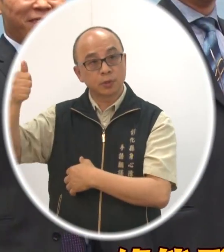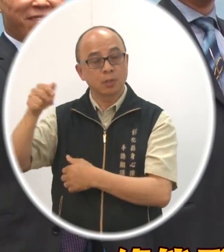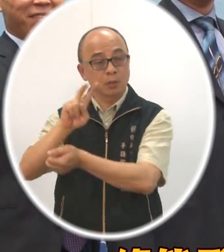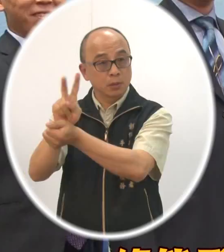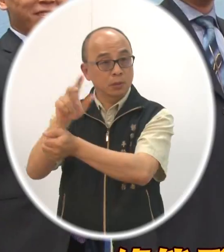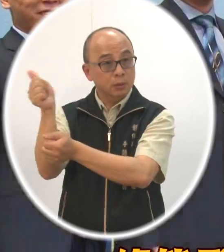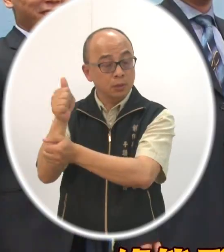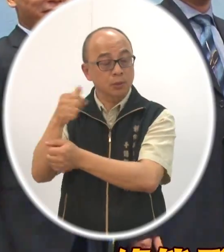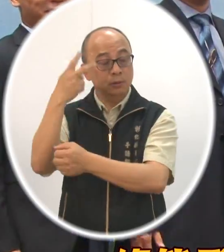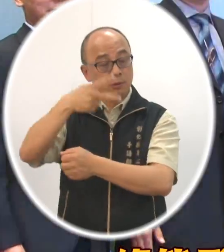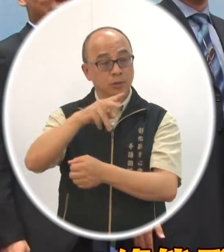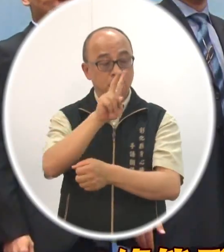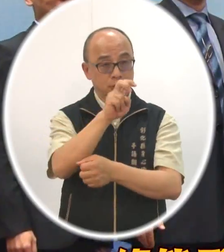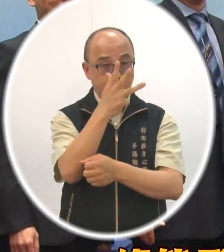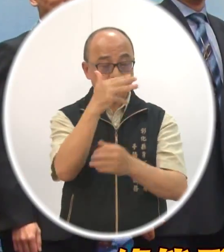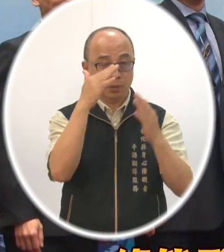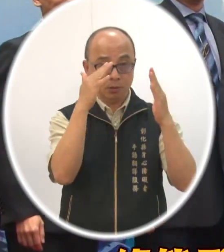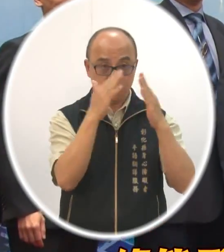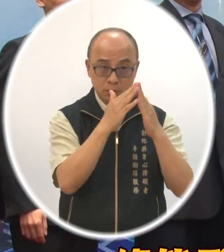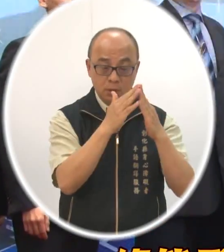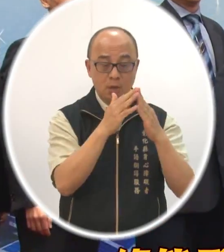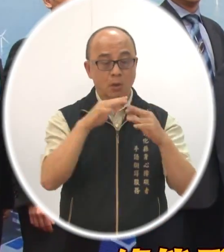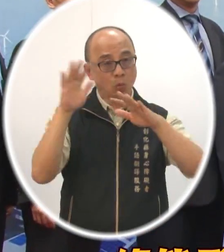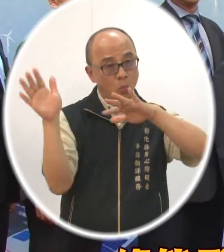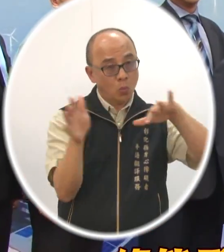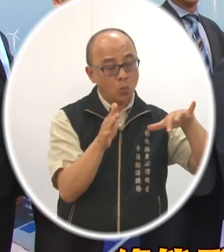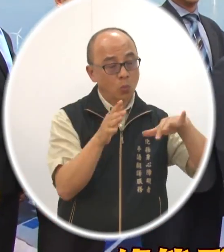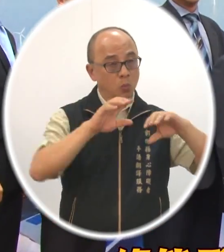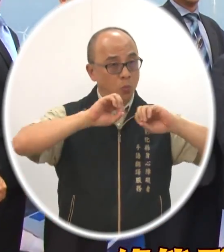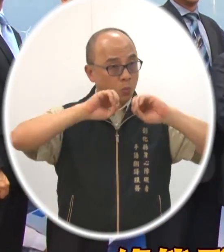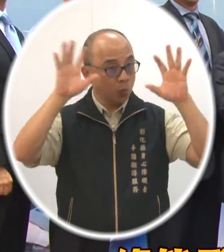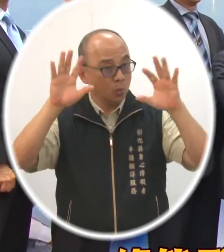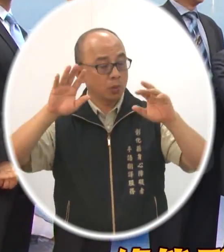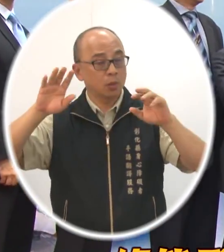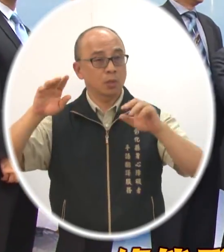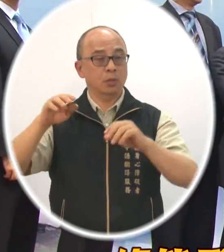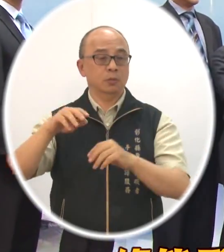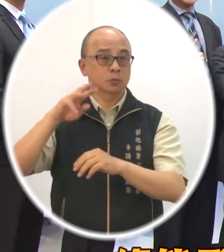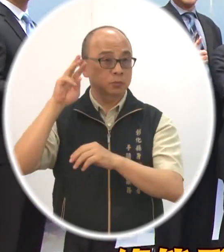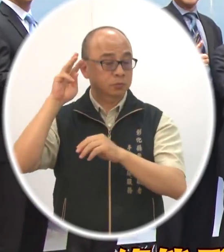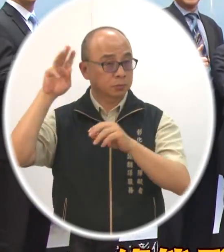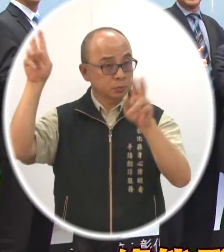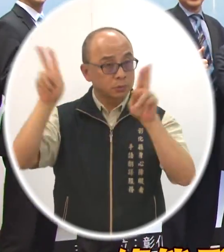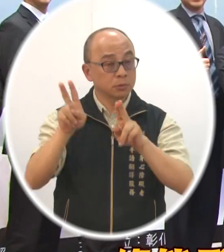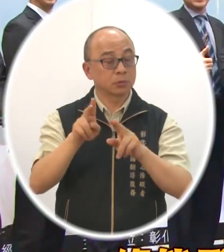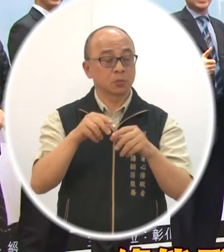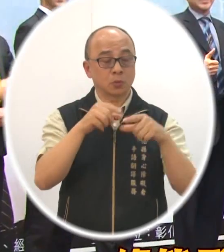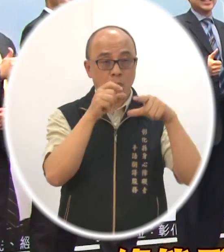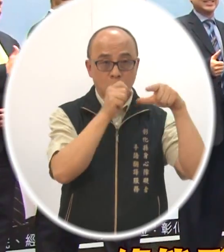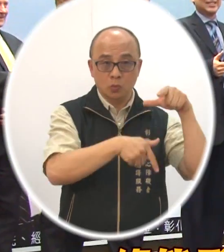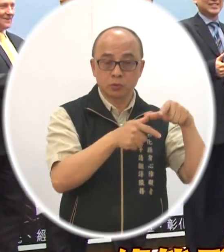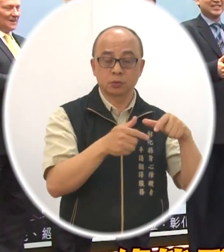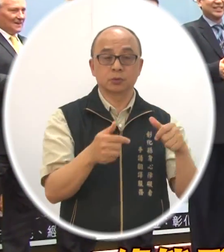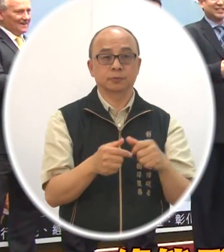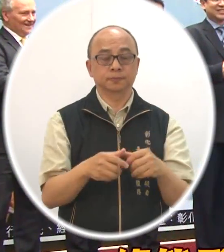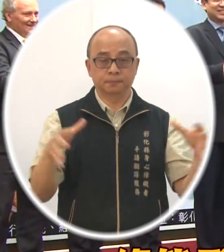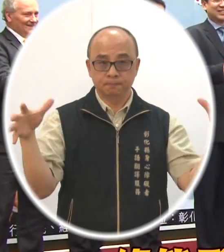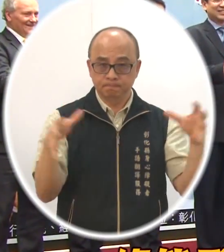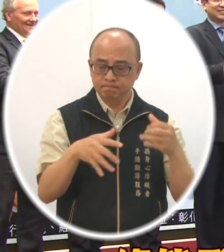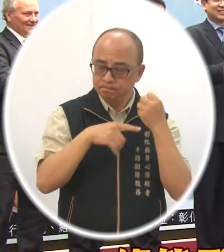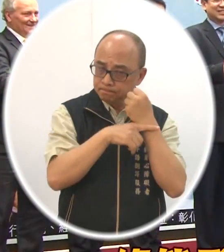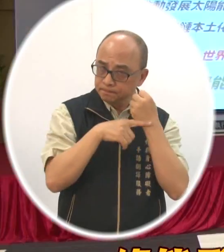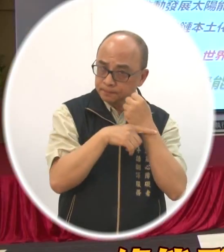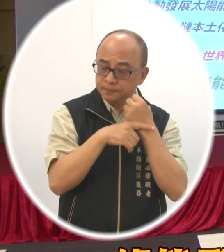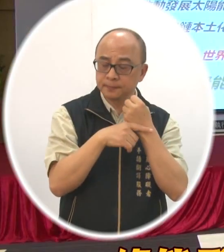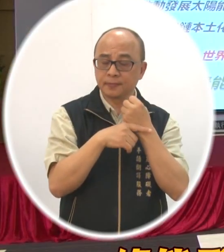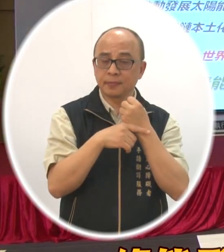及28家以上的风光绿电相关厂商代表共同宣布彰化县绿